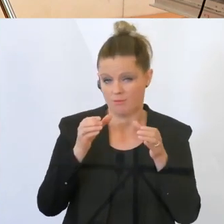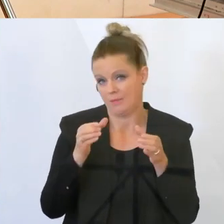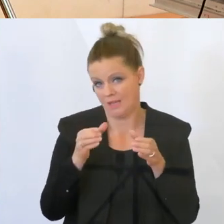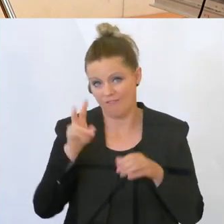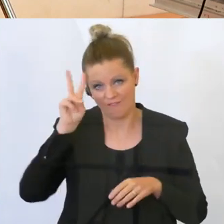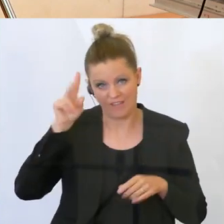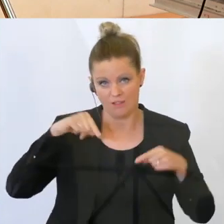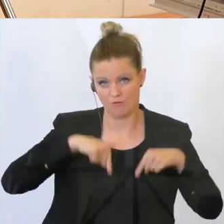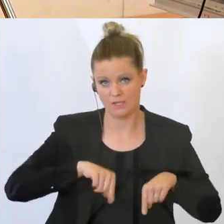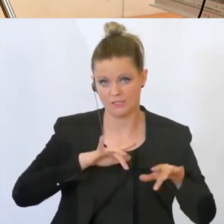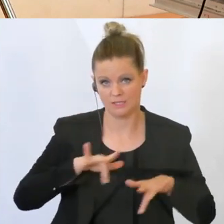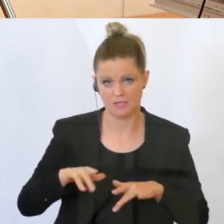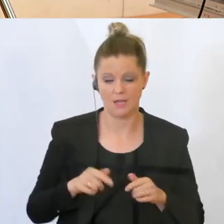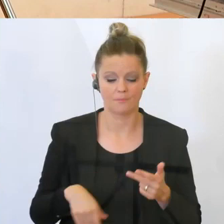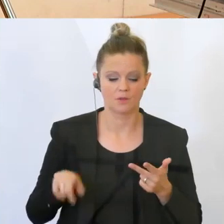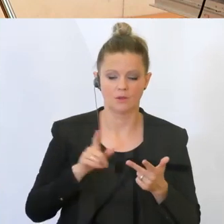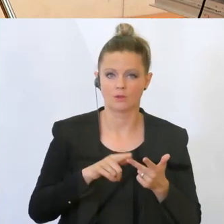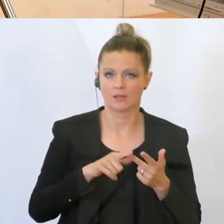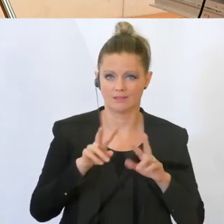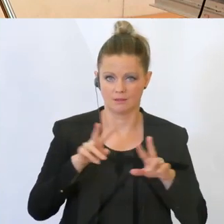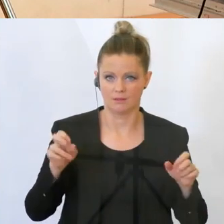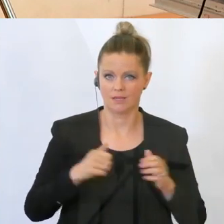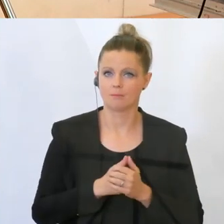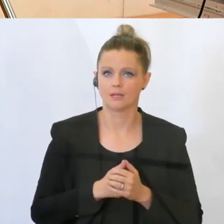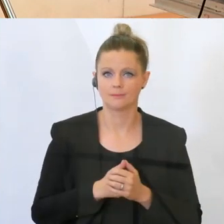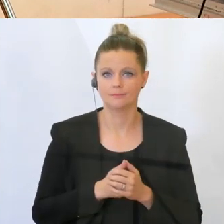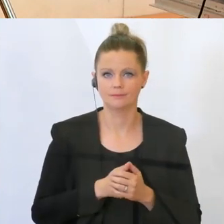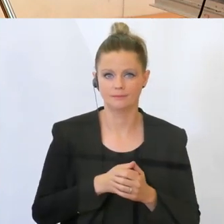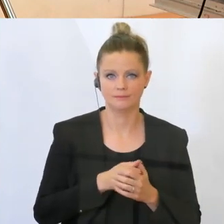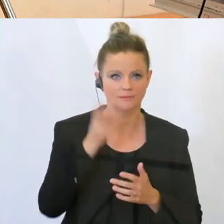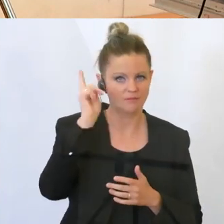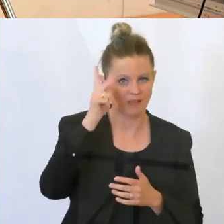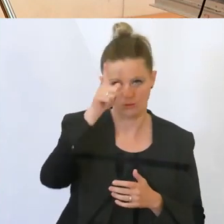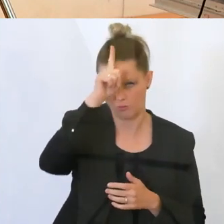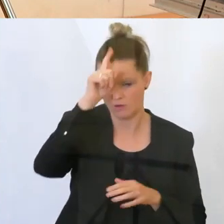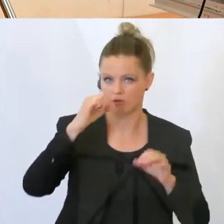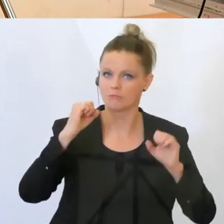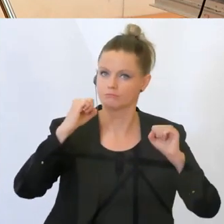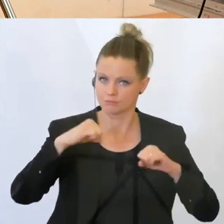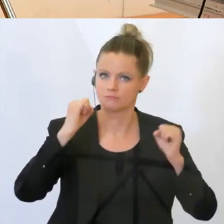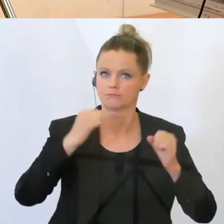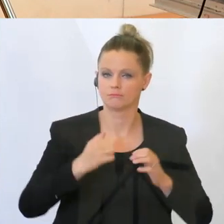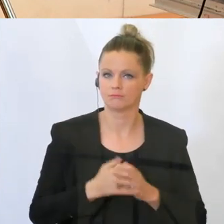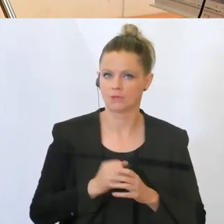Vorsitzender. Und dann noch eine dritte Frage zur Einigung zwischen Frankreich und Deutschland zu dem